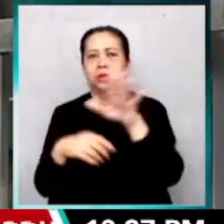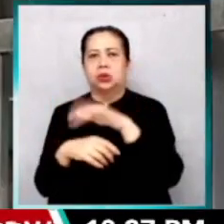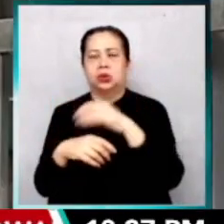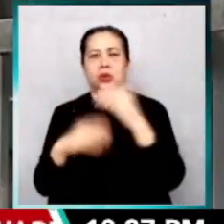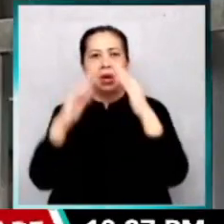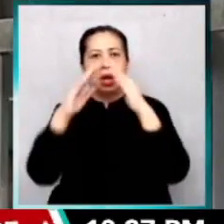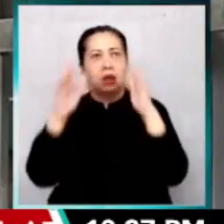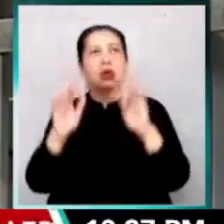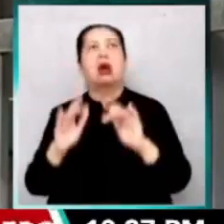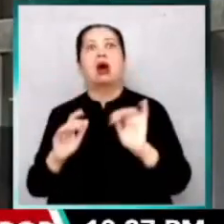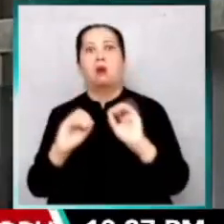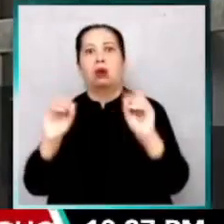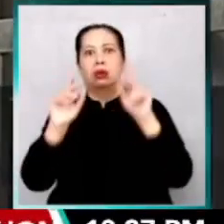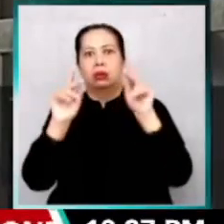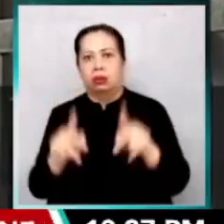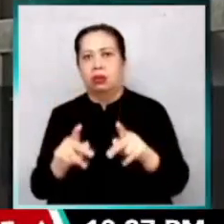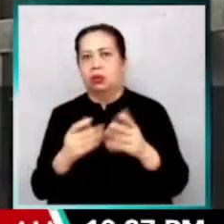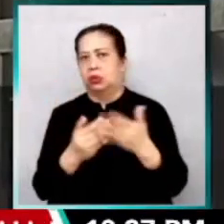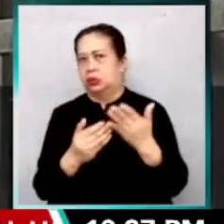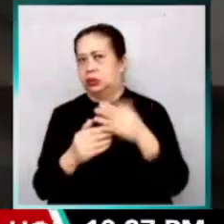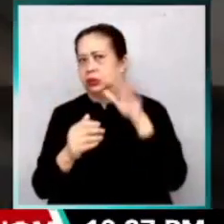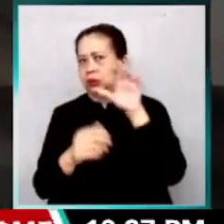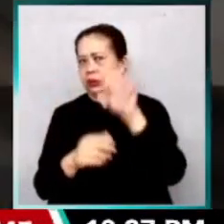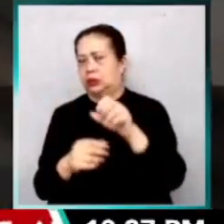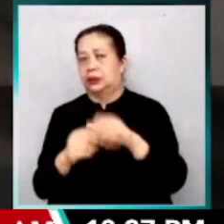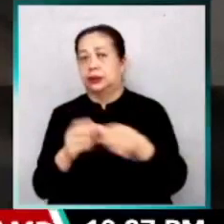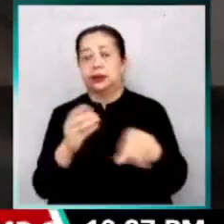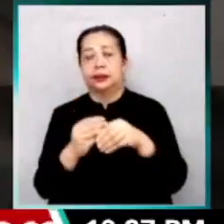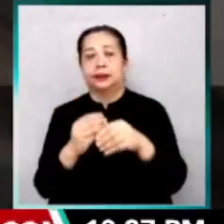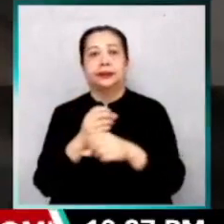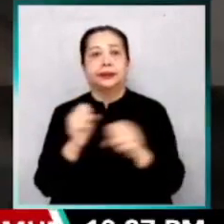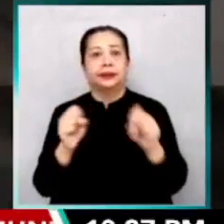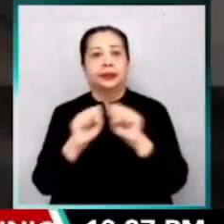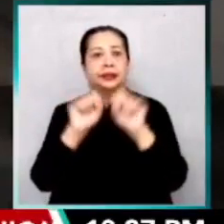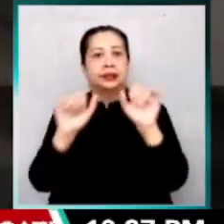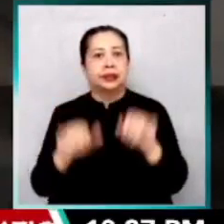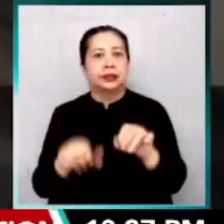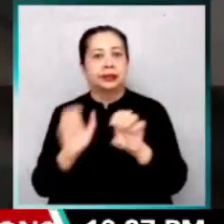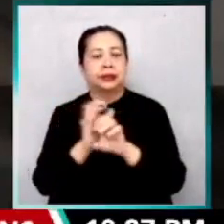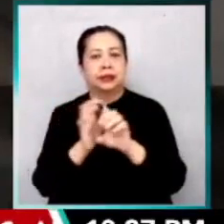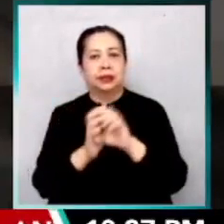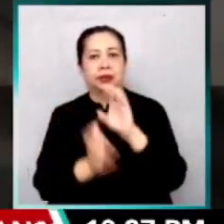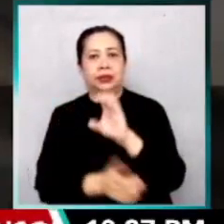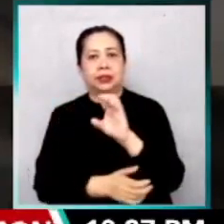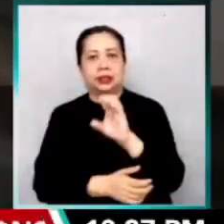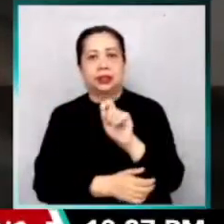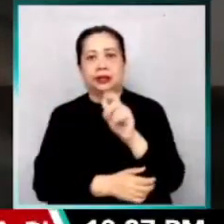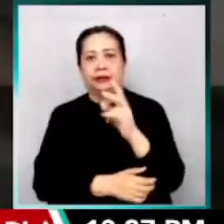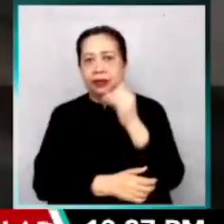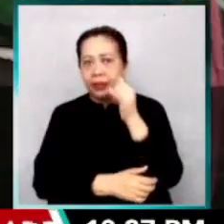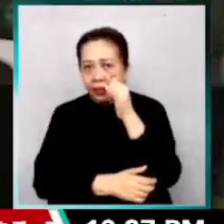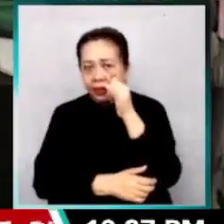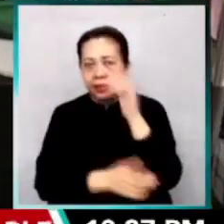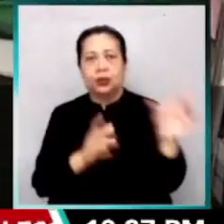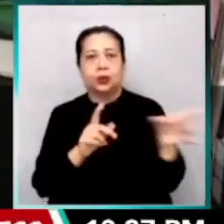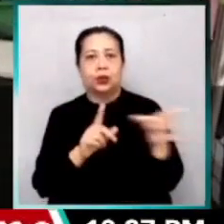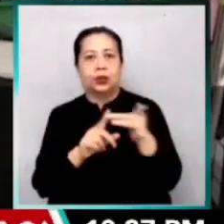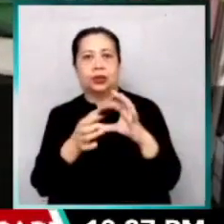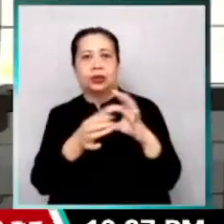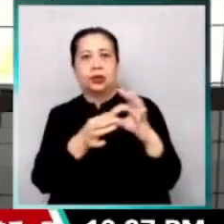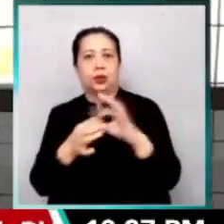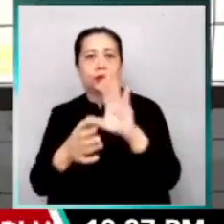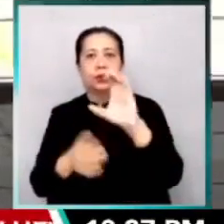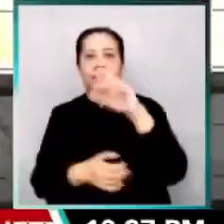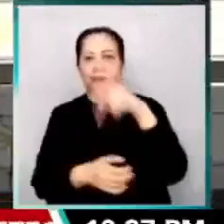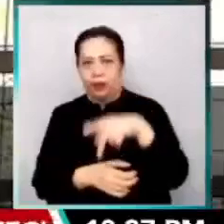laman. Maganda rin daw na maglagay ng additional security system gaya ng CCTV camera na konektado sa cellphone at magbilin